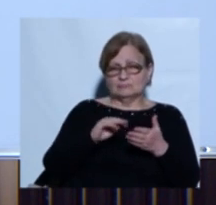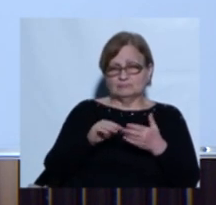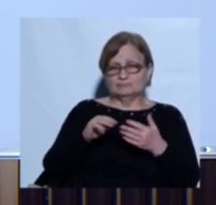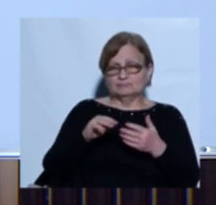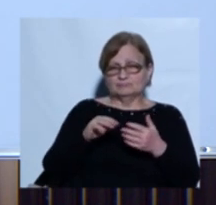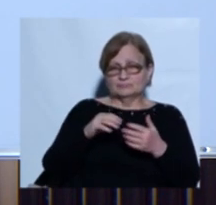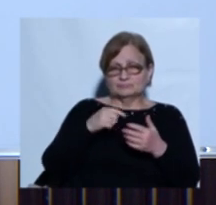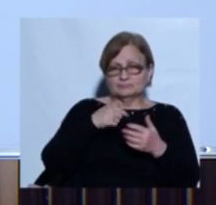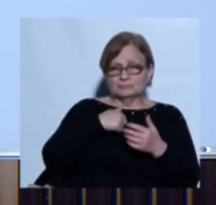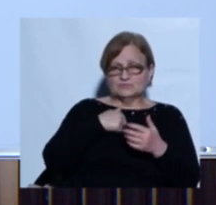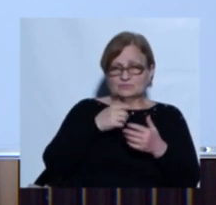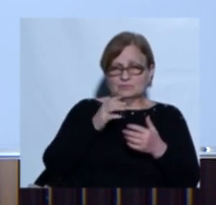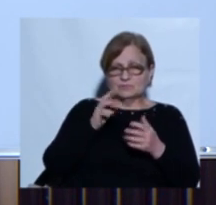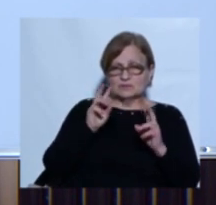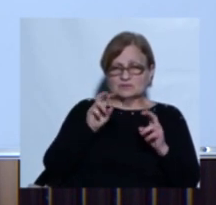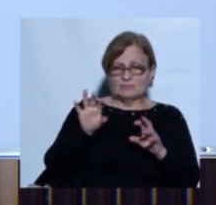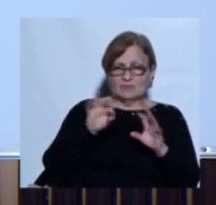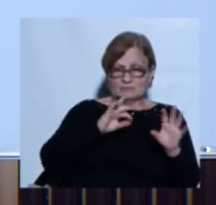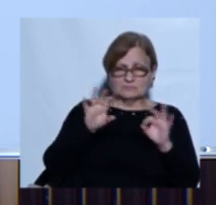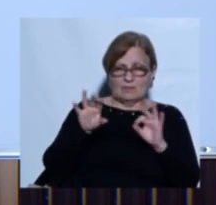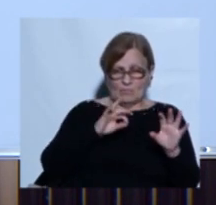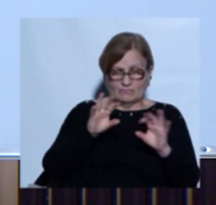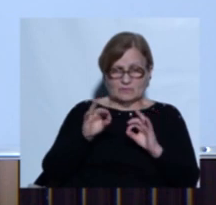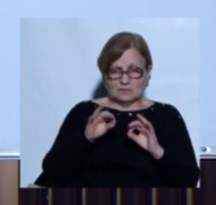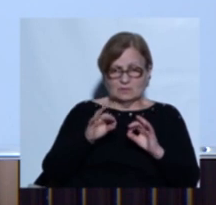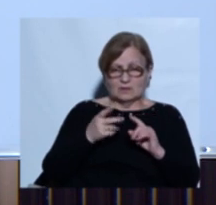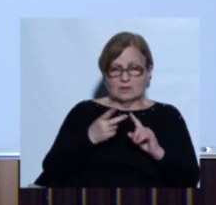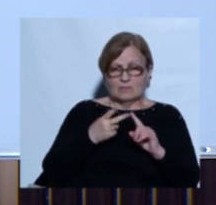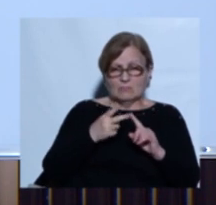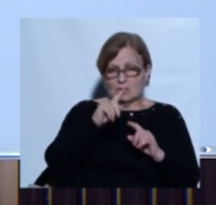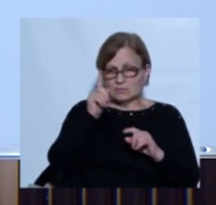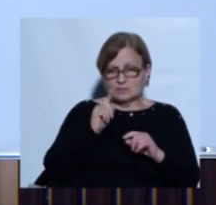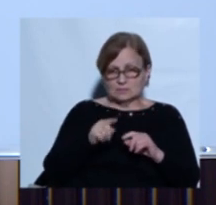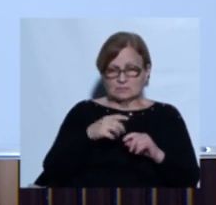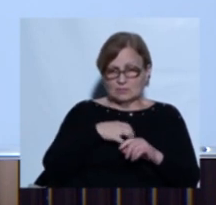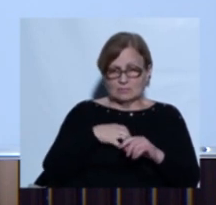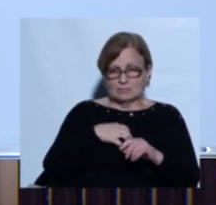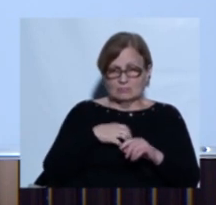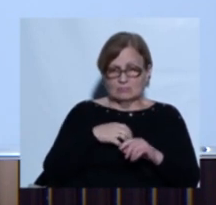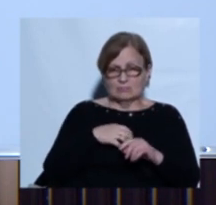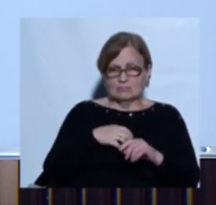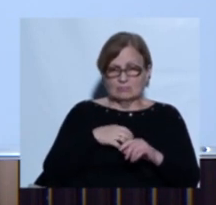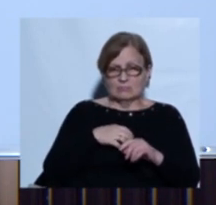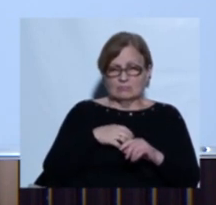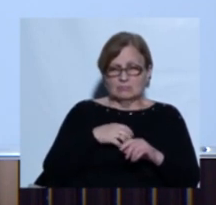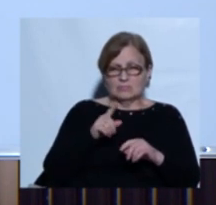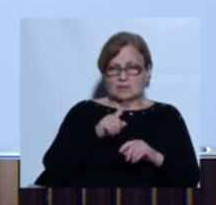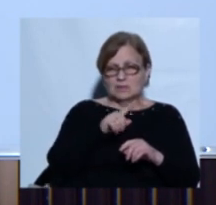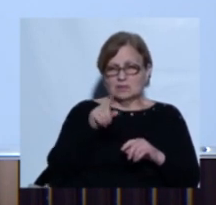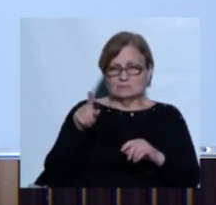ჩვენ ამოვიღებთ ეგრეთ წოდებულ თემებს ნაწარმოებიდან. და მეორე ასევე ძალიან მნიშვნელოვანი კითხვა, რაც